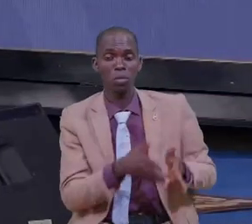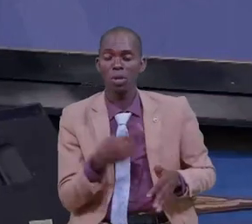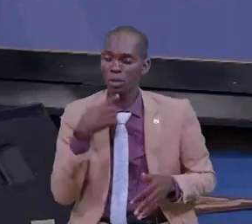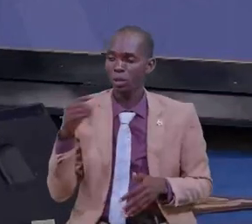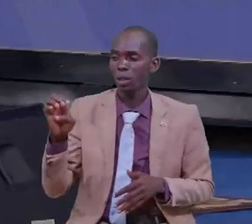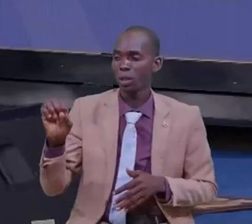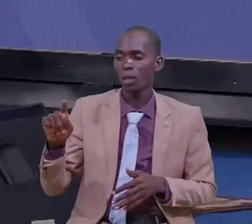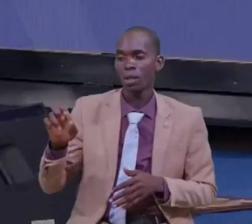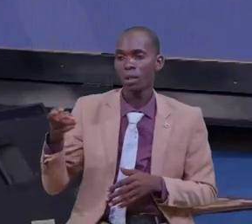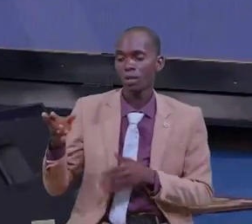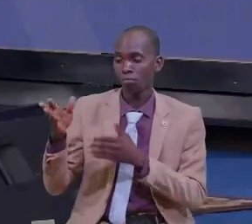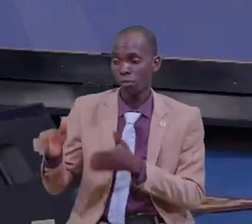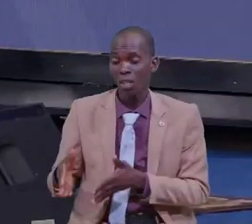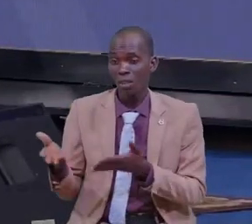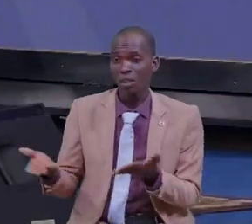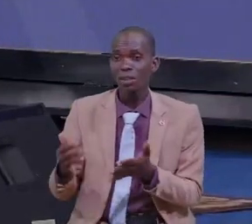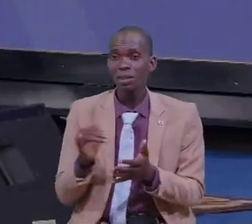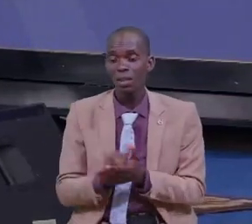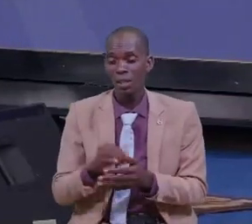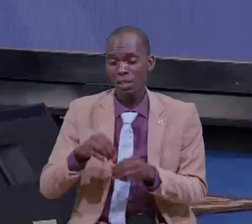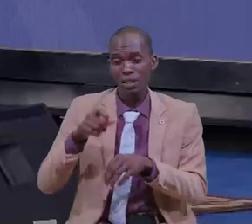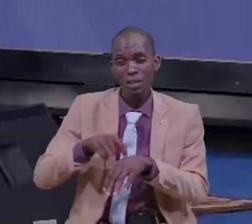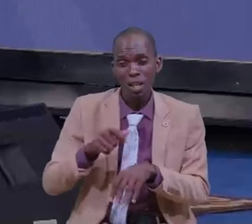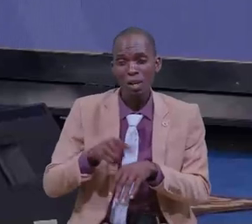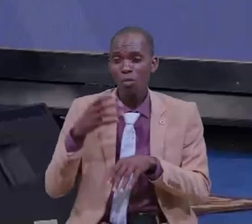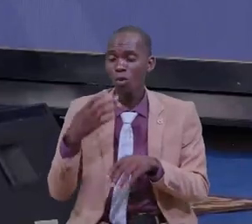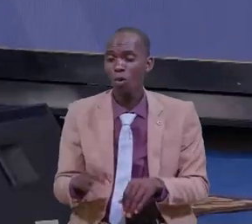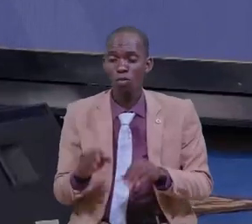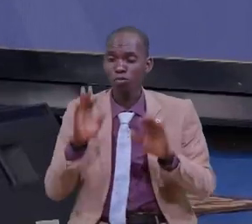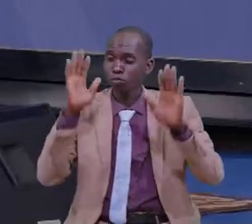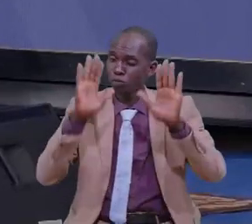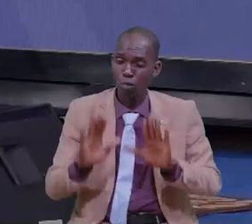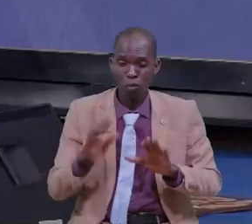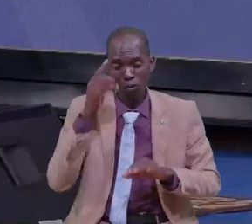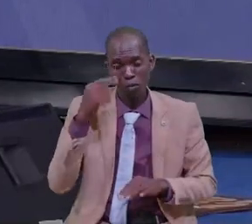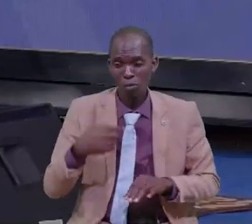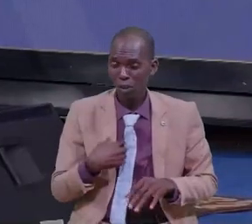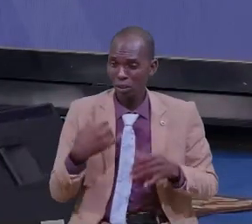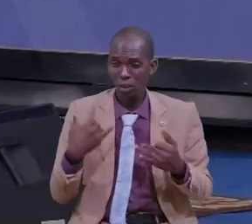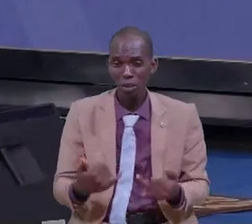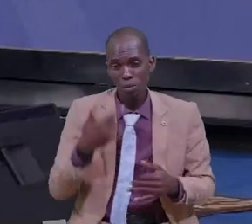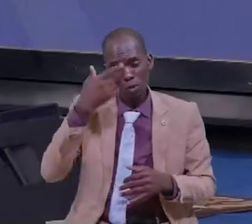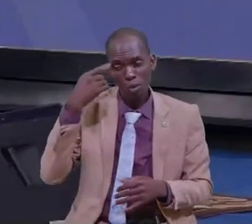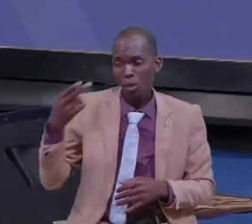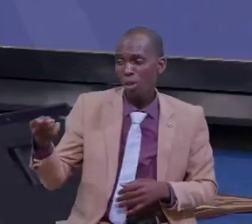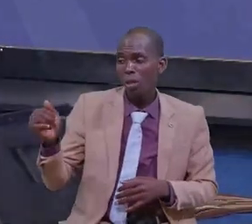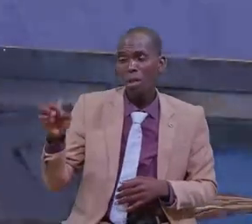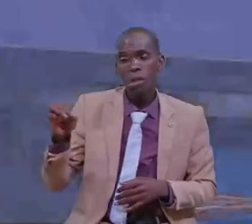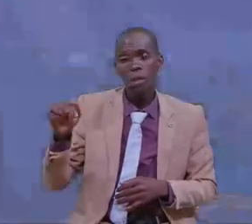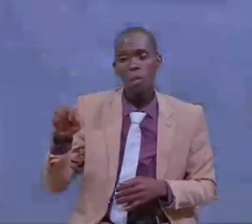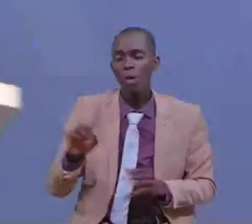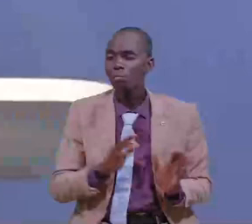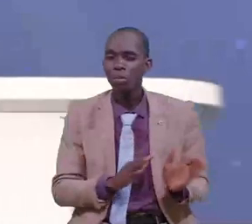il y a tant de tristesse et tant de souffrance, et Aman a décidé qu'il va tuer tous les